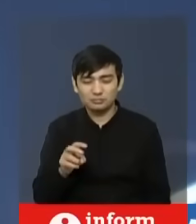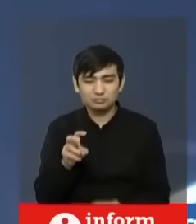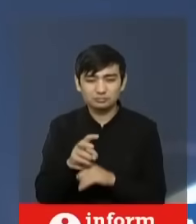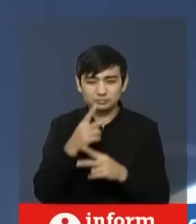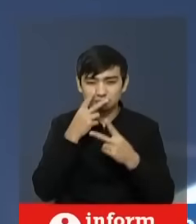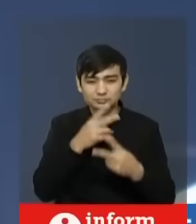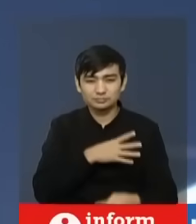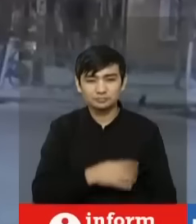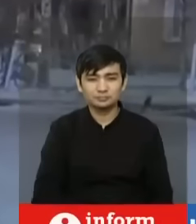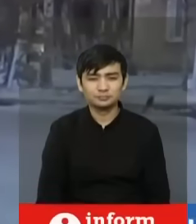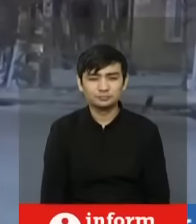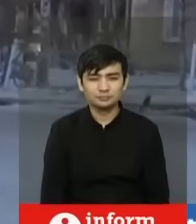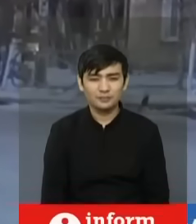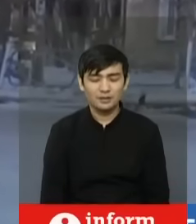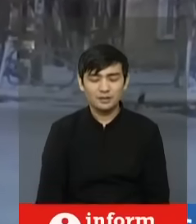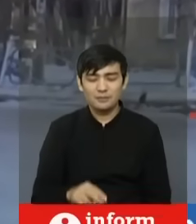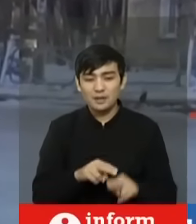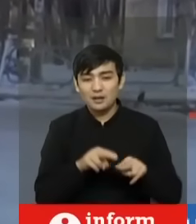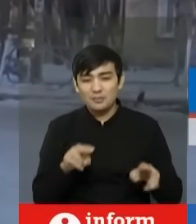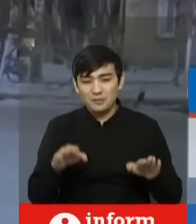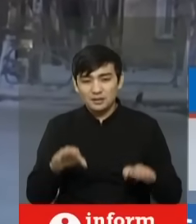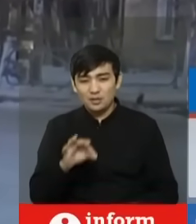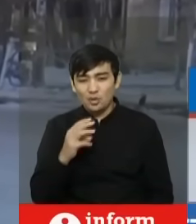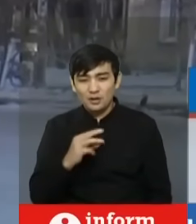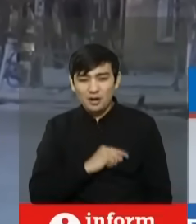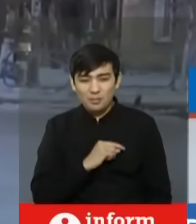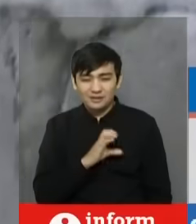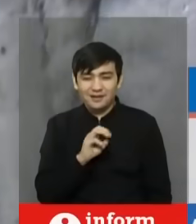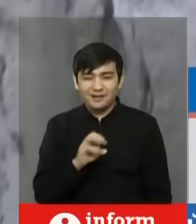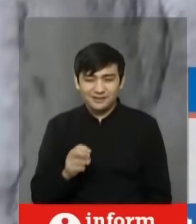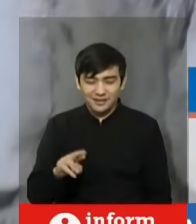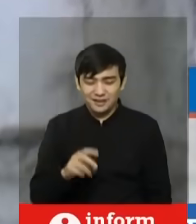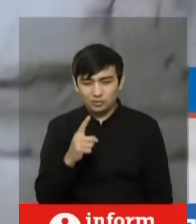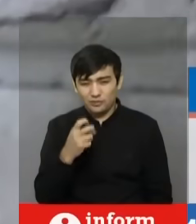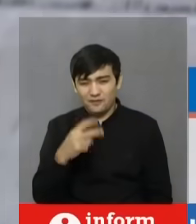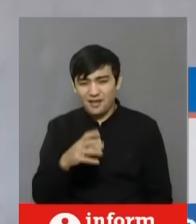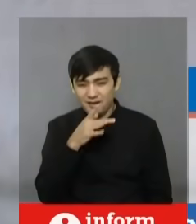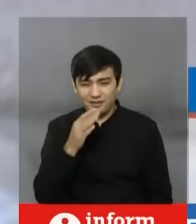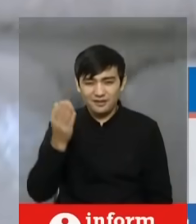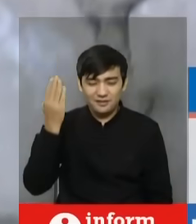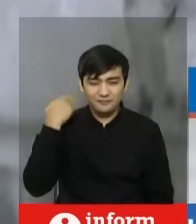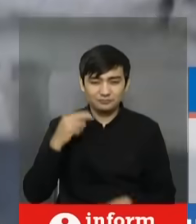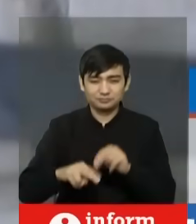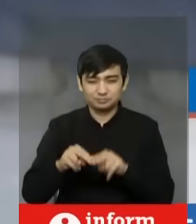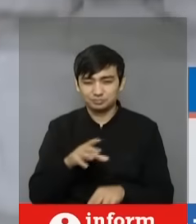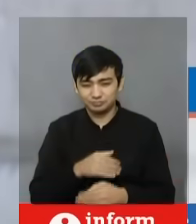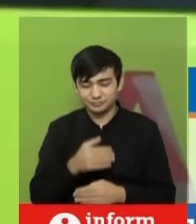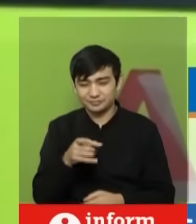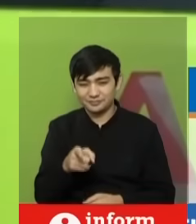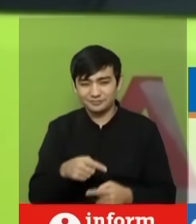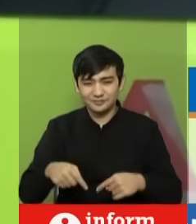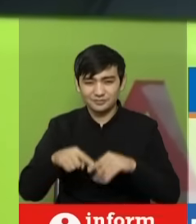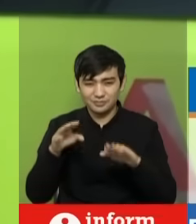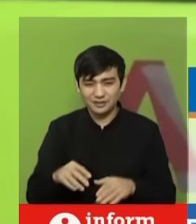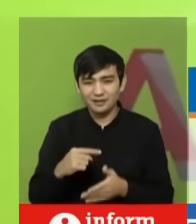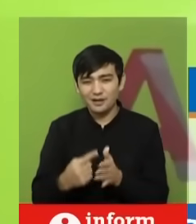көріп қайтты. Петропавлдағы жедел жәрдем станциясының ғимараты осыдан 120 жыл бұрын бой көтерген. Бір ғасырдан асқан нысан заман